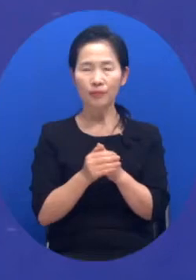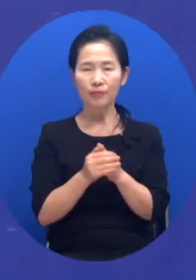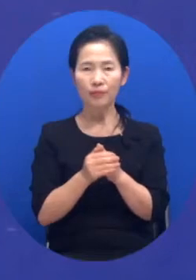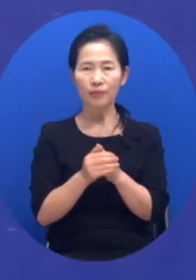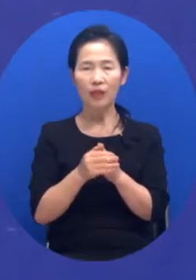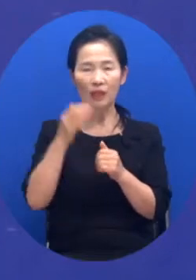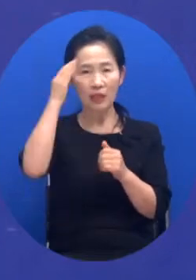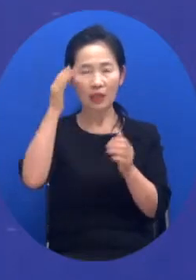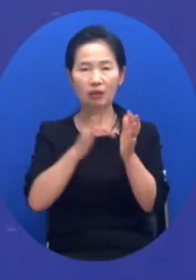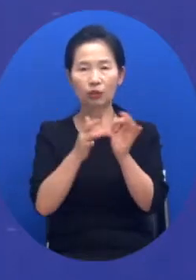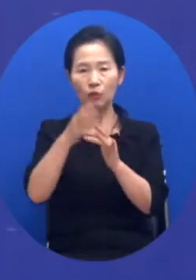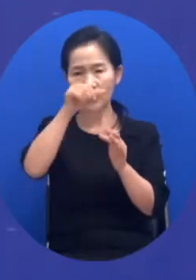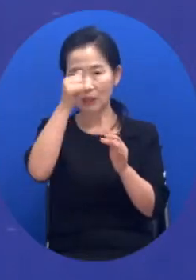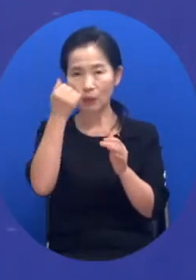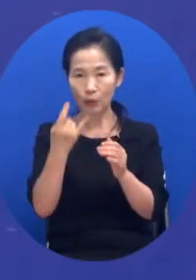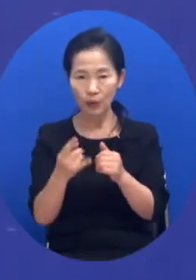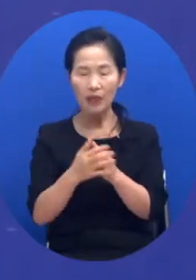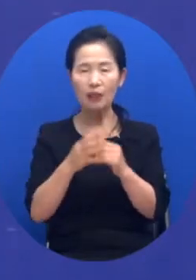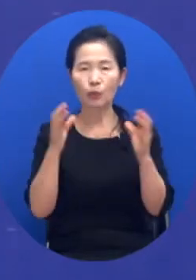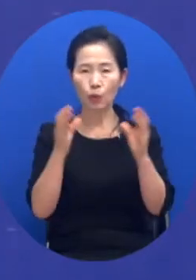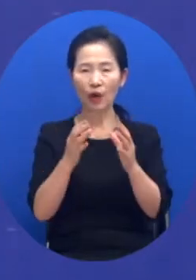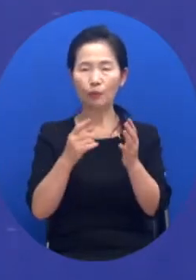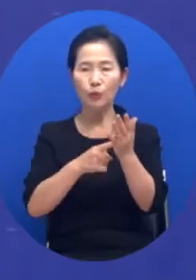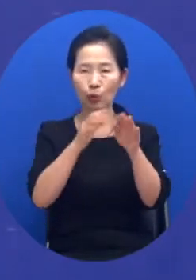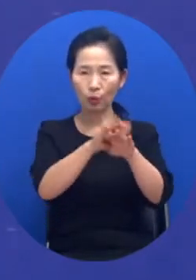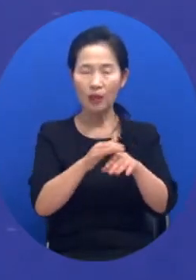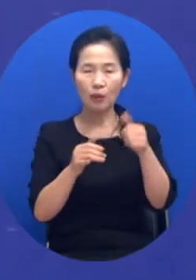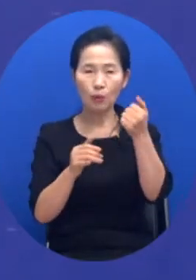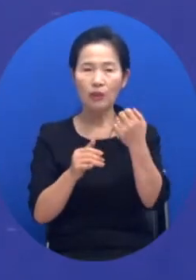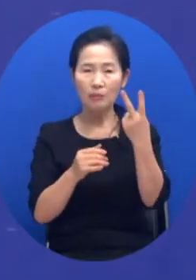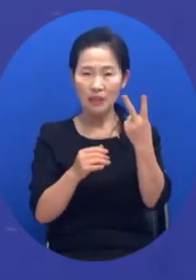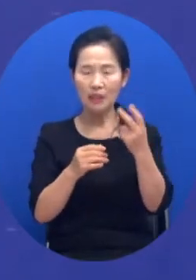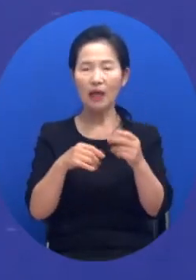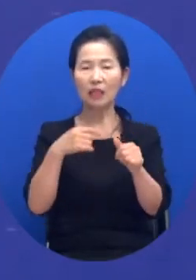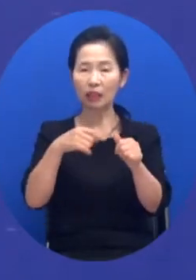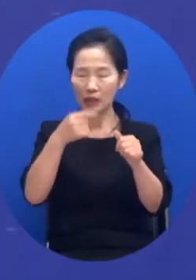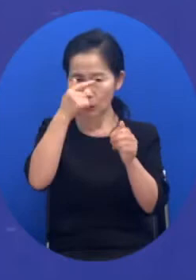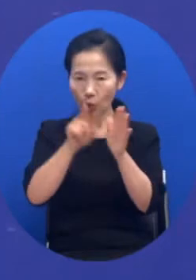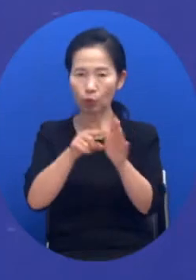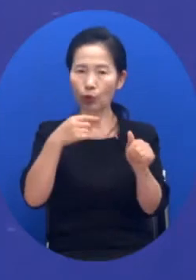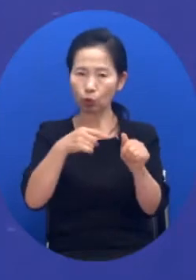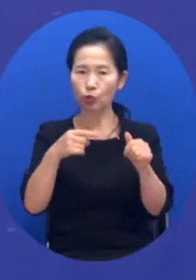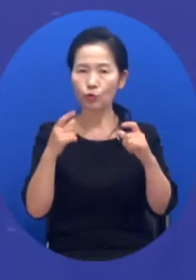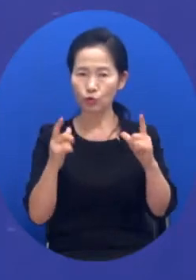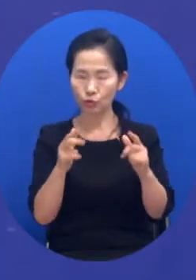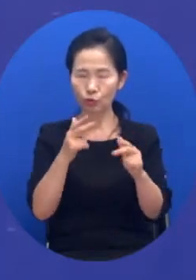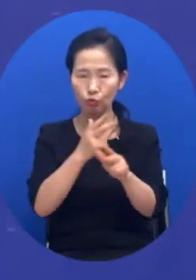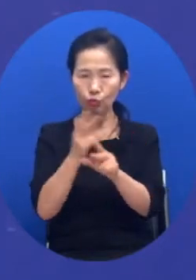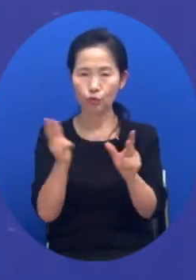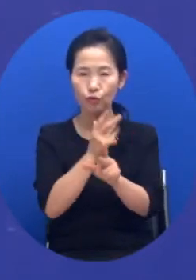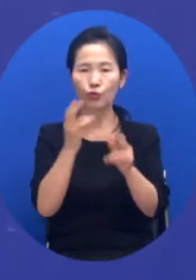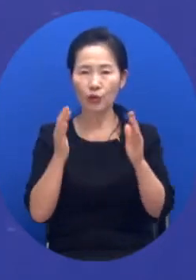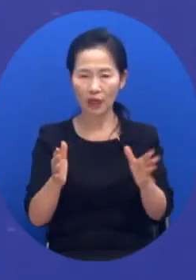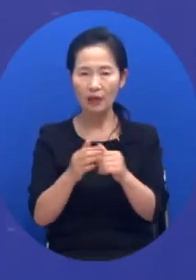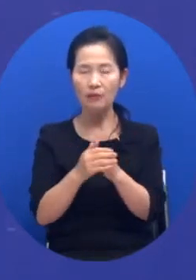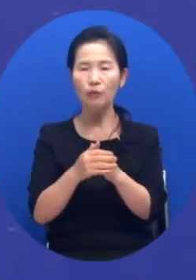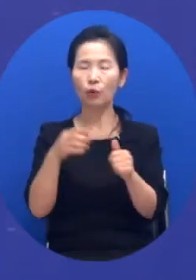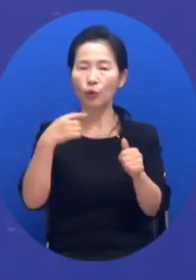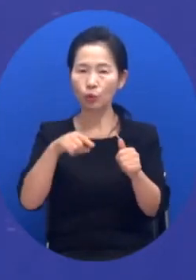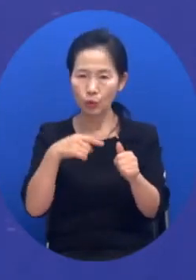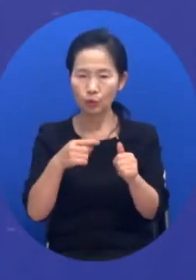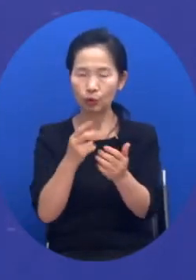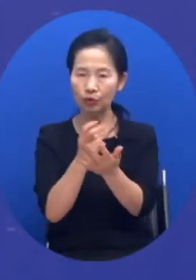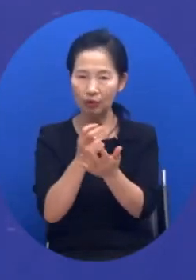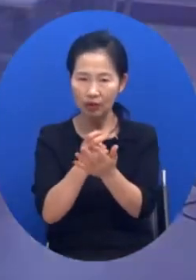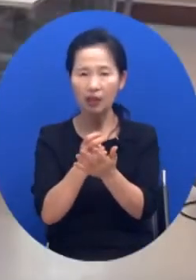대한예수교장로회 통합 총회 가 52차 기독교교육 주간과 2021 교육정책 팁 세미나를